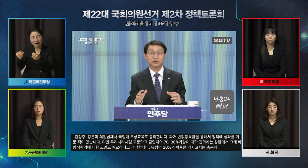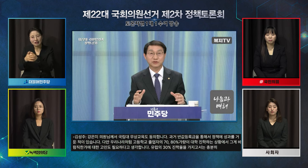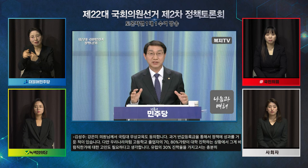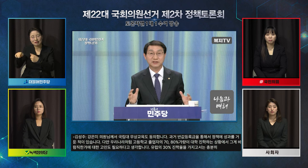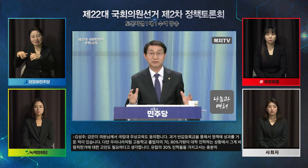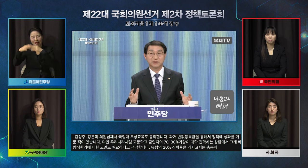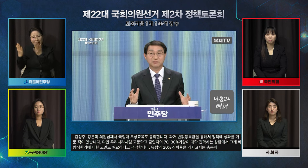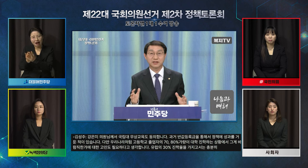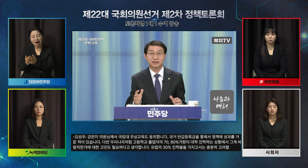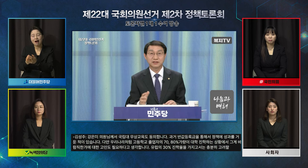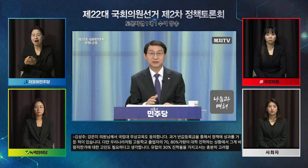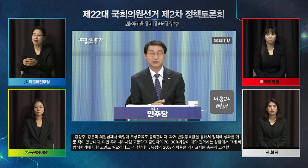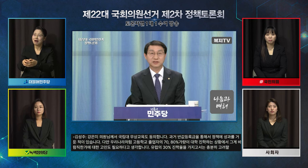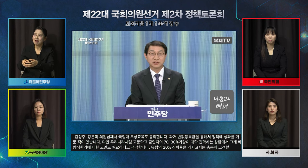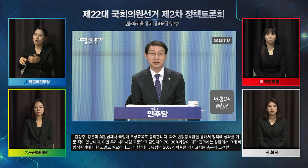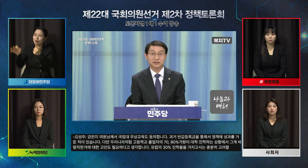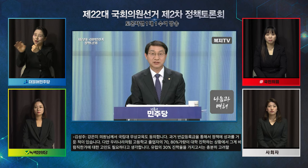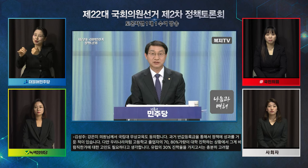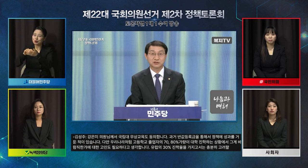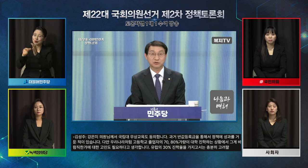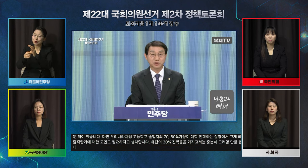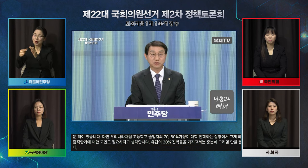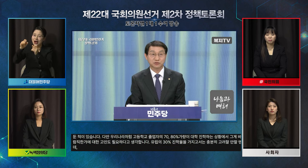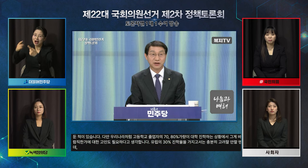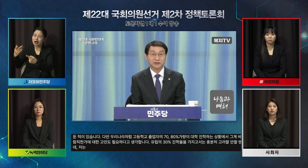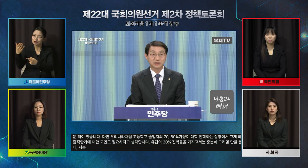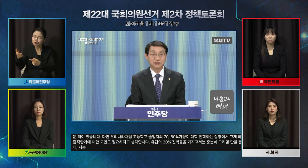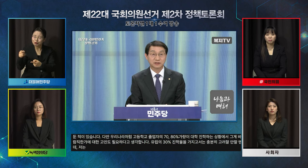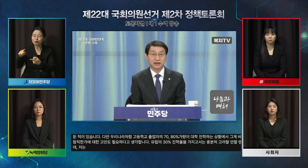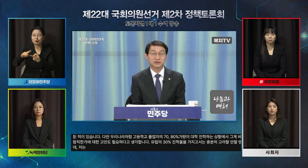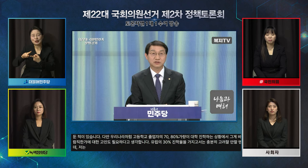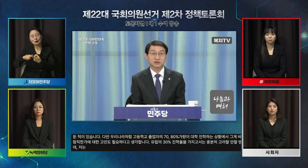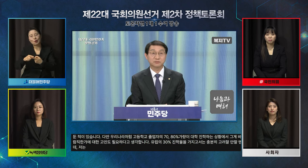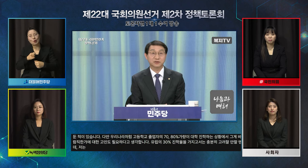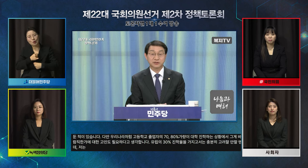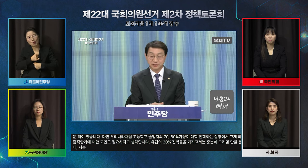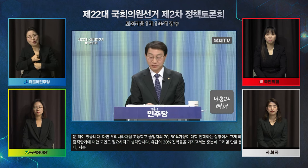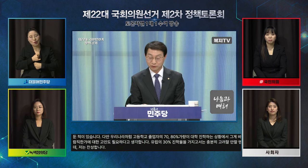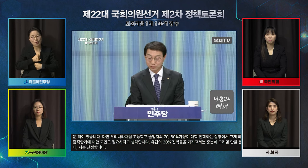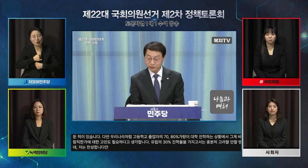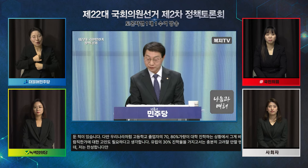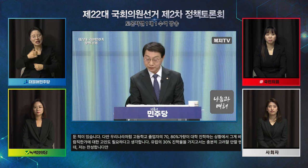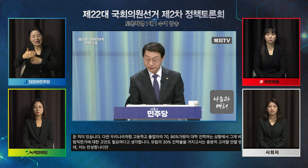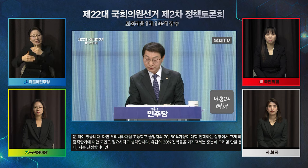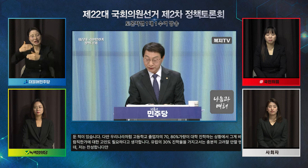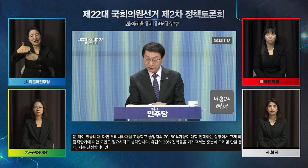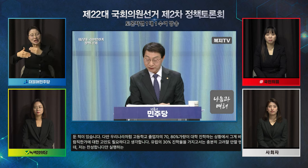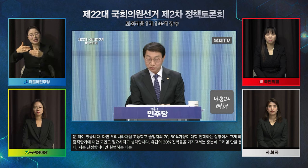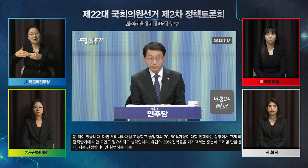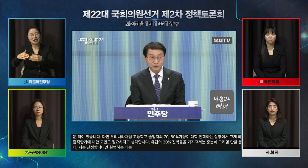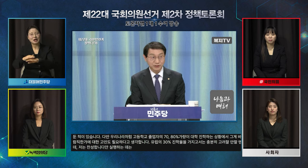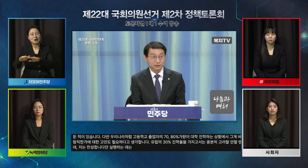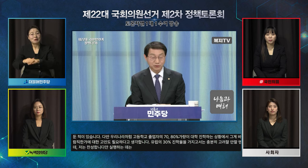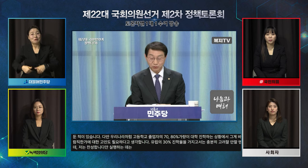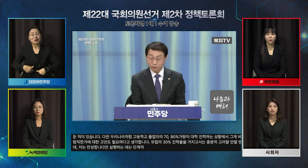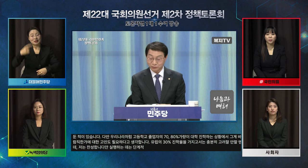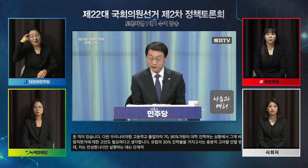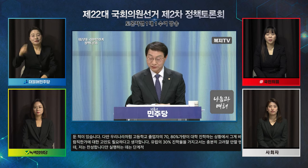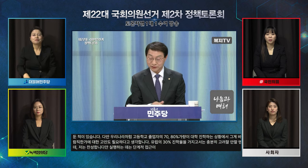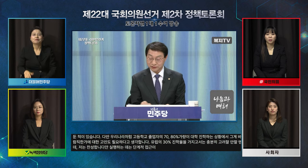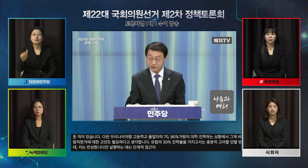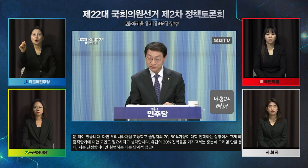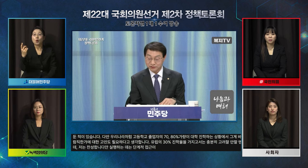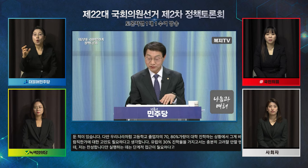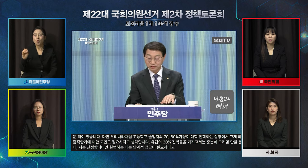구호로서는 찬성합니다만 실제 실행하는 데 있어서는 신중한 단계 접근이 필요하다고 생각하고요. 아까 좀 전에 우리 홍